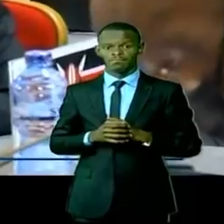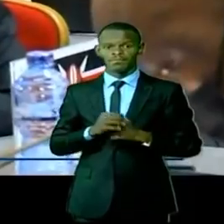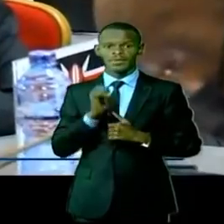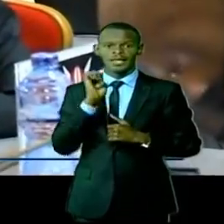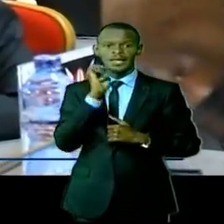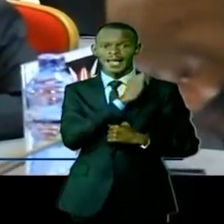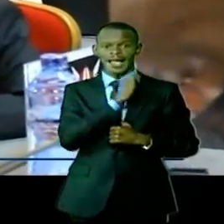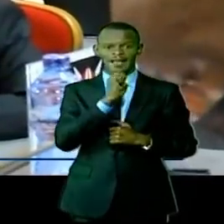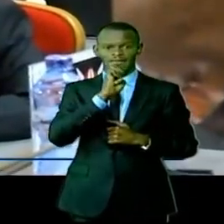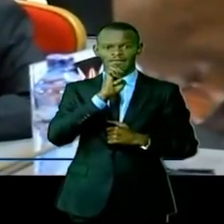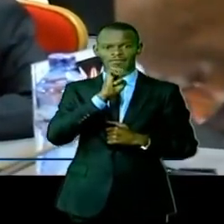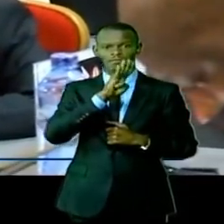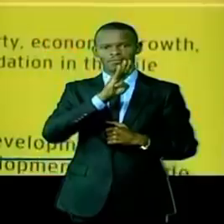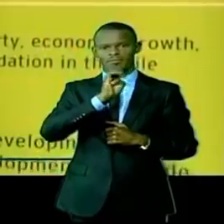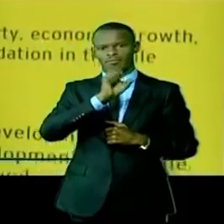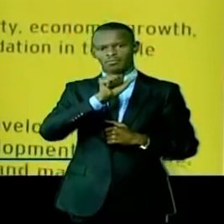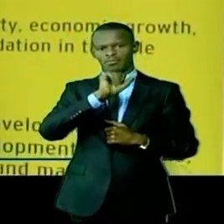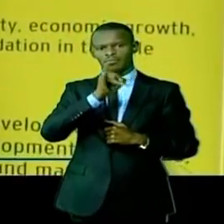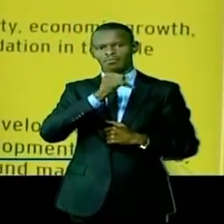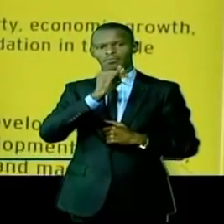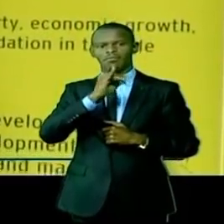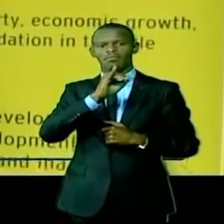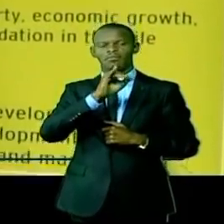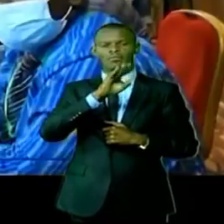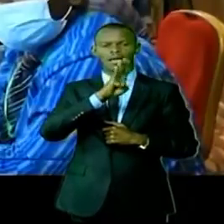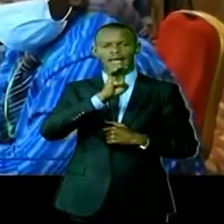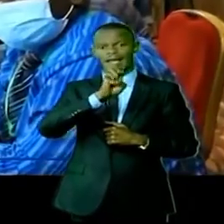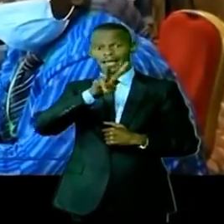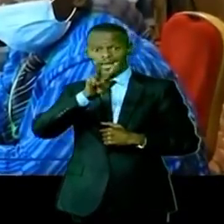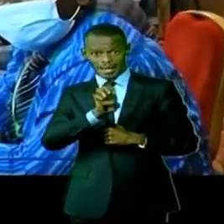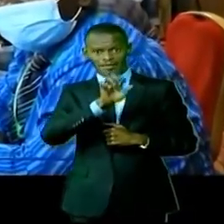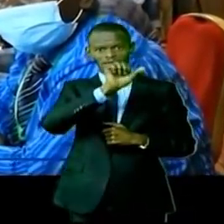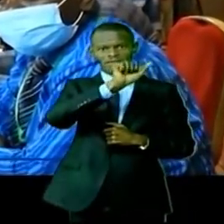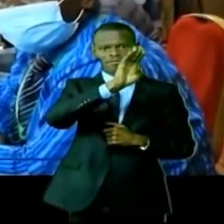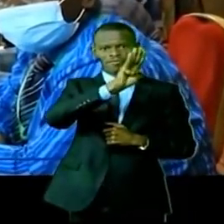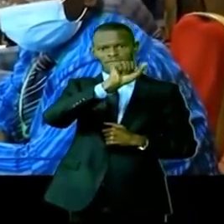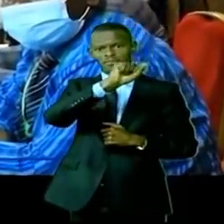et ministre de l'Environnement, la RDC assure pour cette année